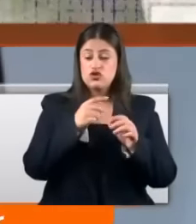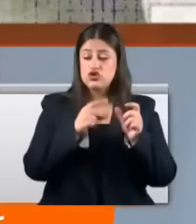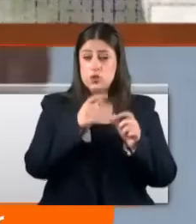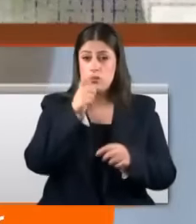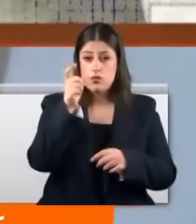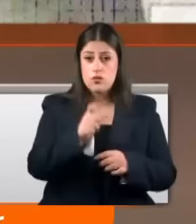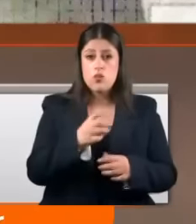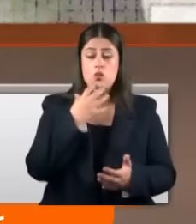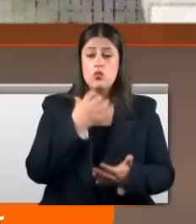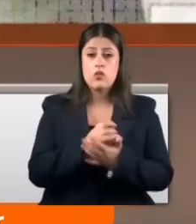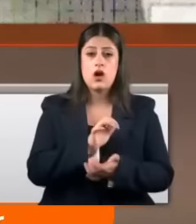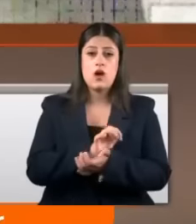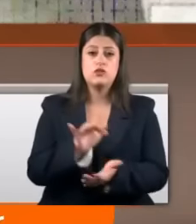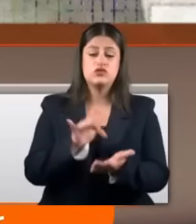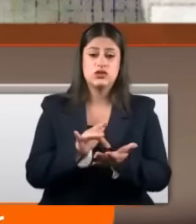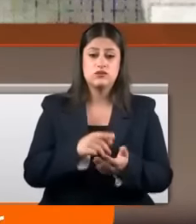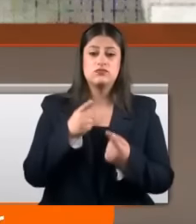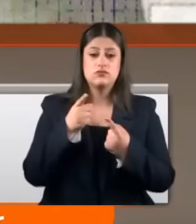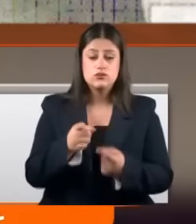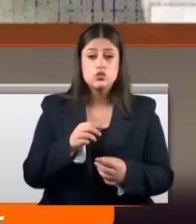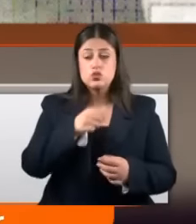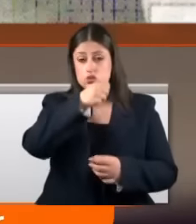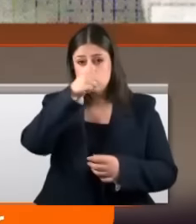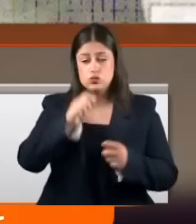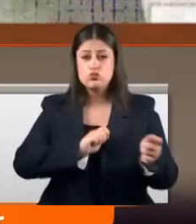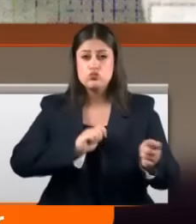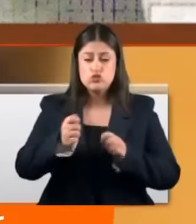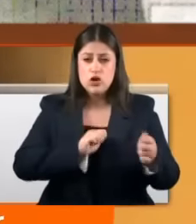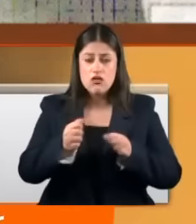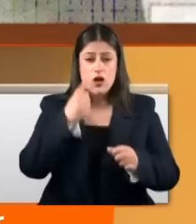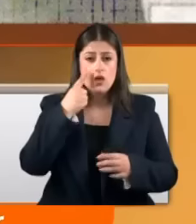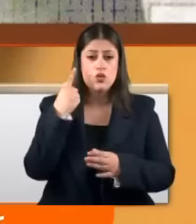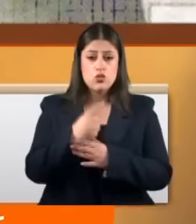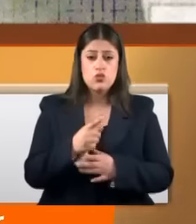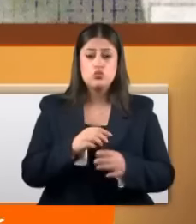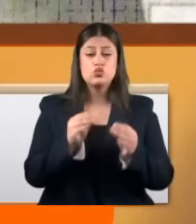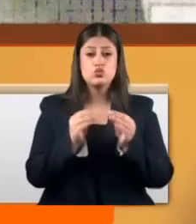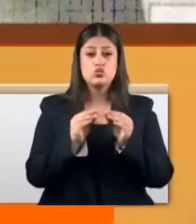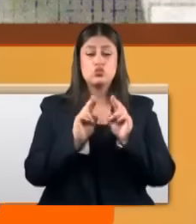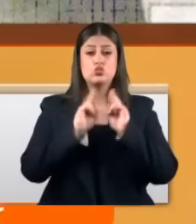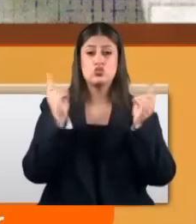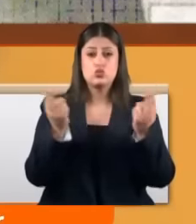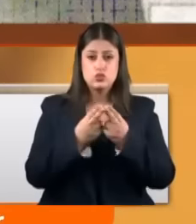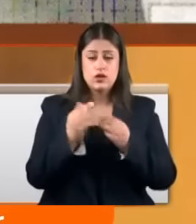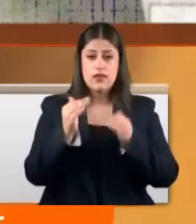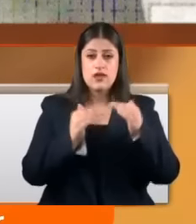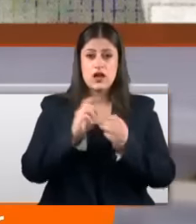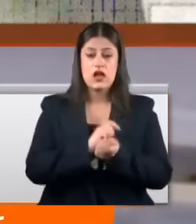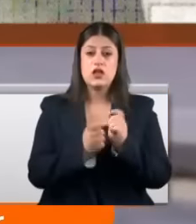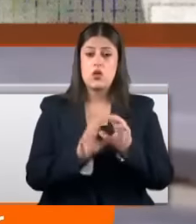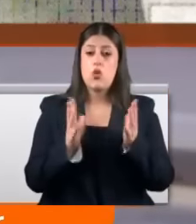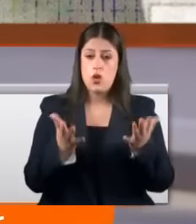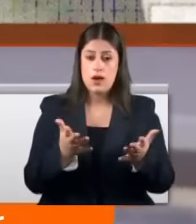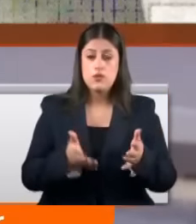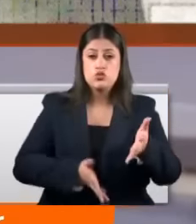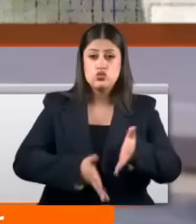cezasını çekiyor. Uyuşturucuyla mücadelede dev kartele inen dev darbe suç dünyasında dengeleri değiştirebilir.